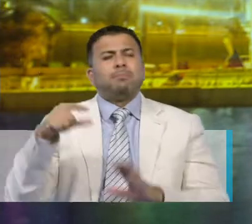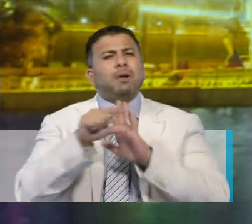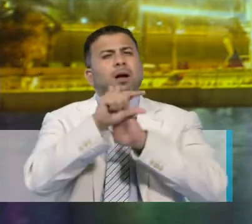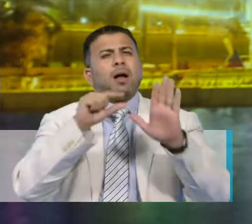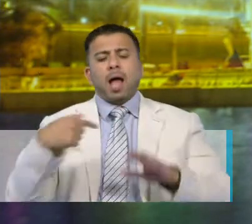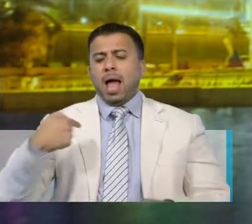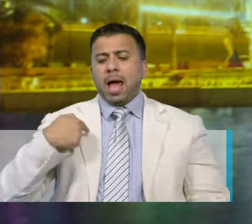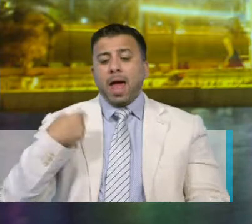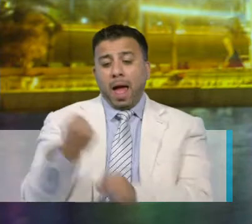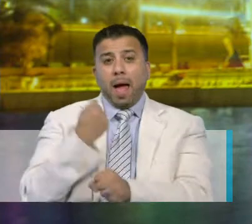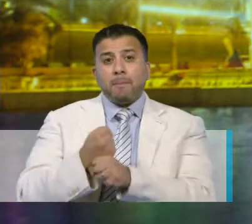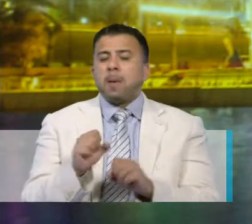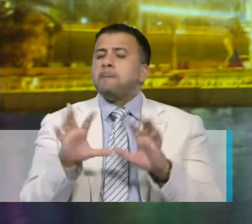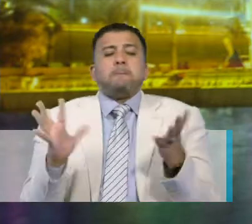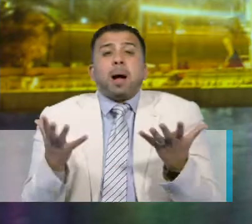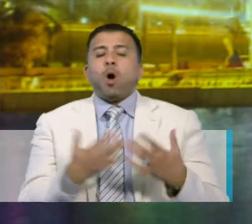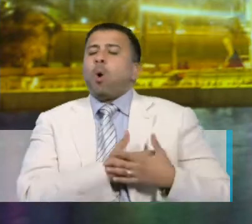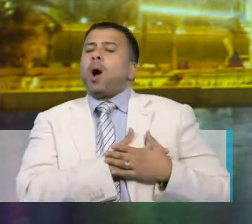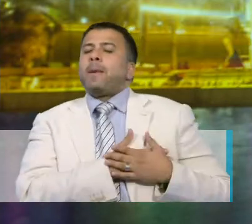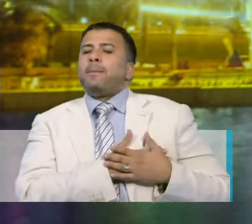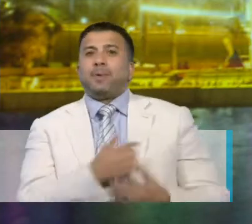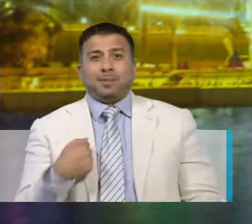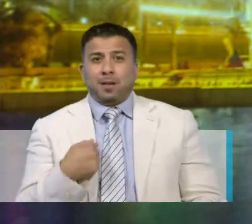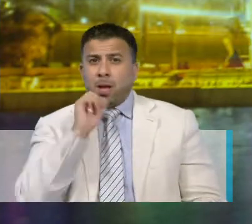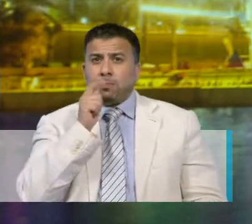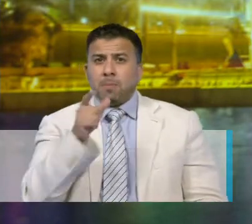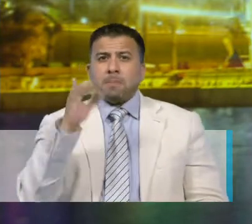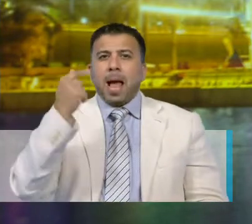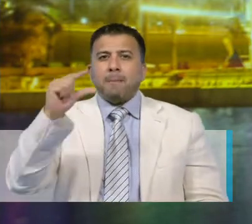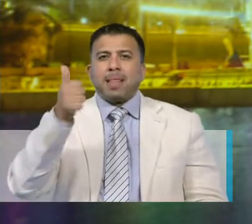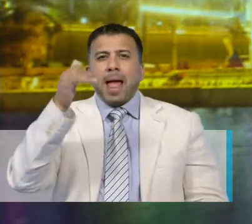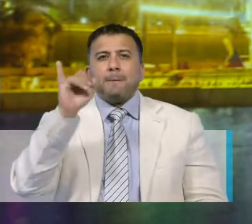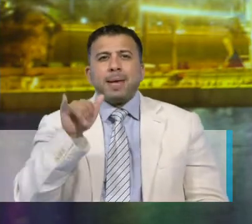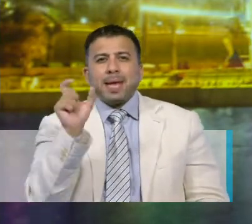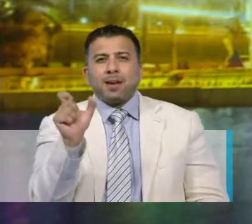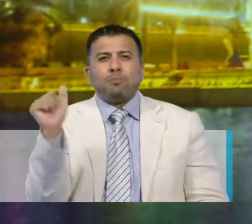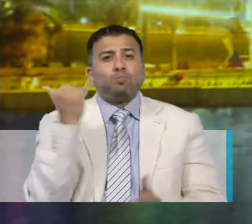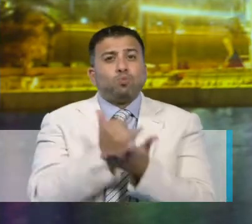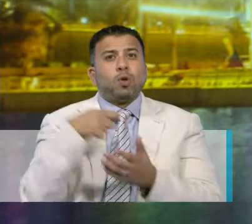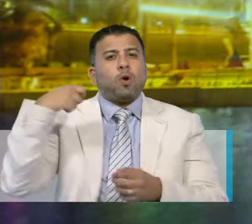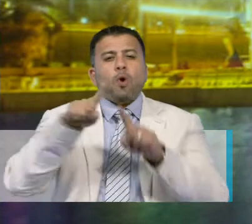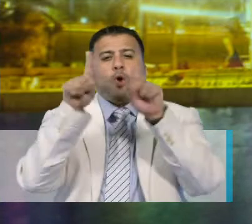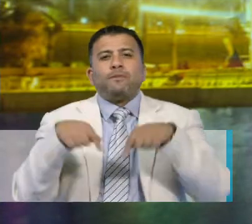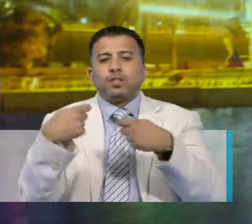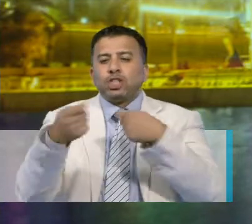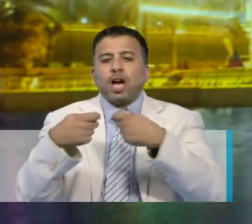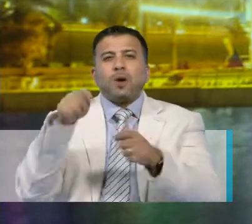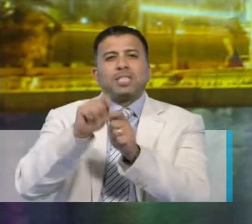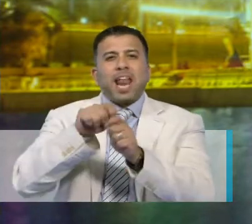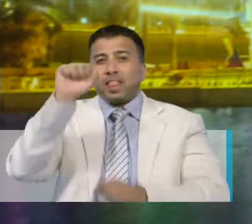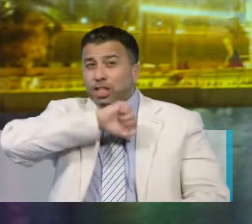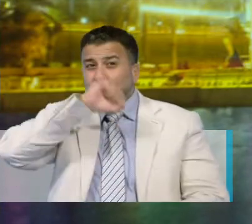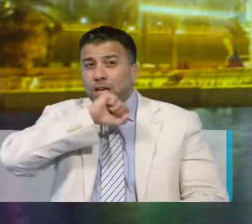أنا أعمل ما أحب، بحضور سعادة محمد أمين مدير عام غرفة تجارة وصناعة الشارقة وأعضاء